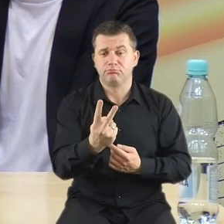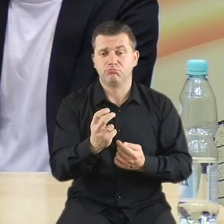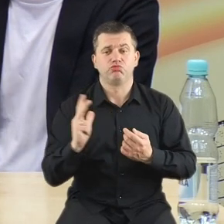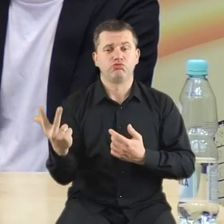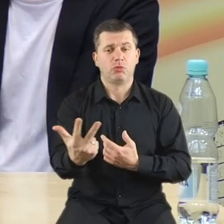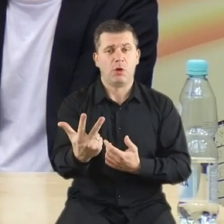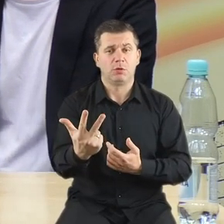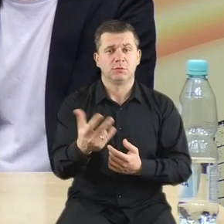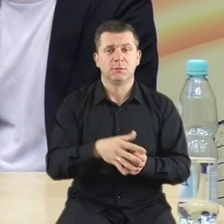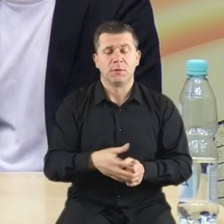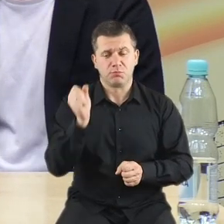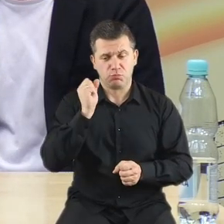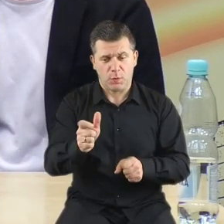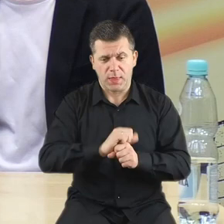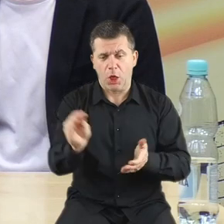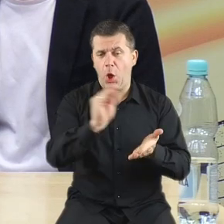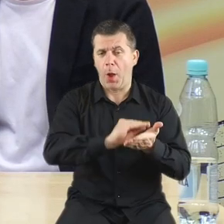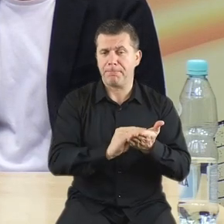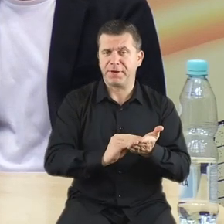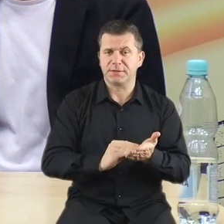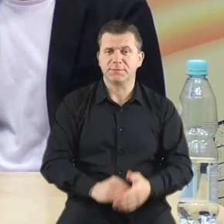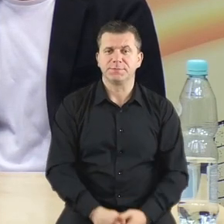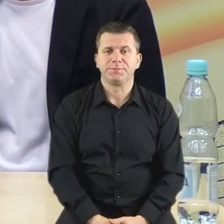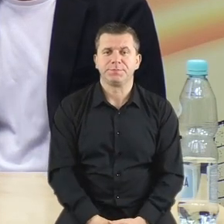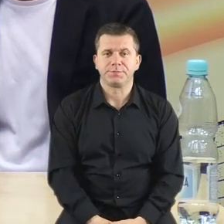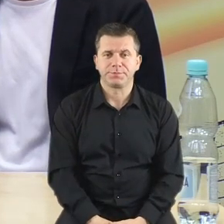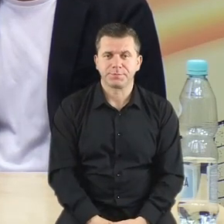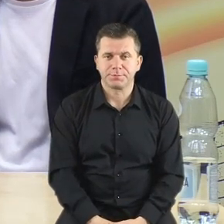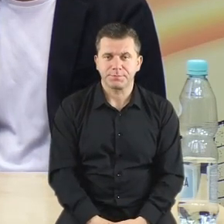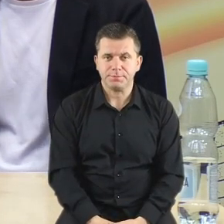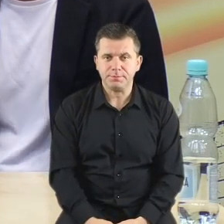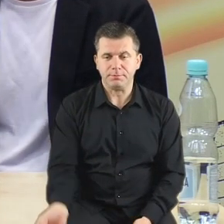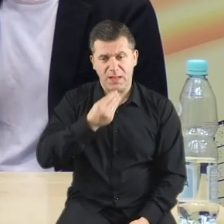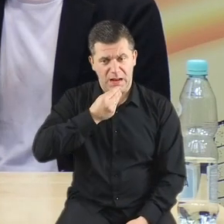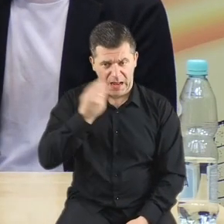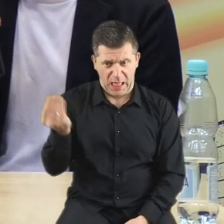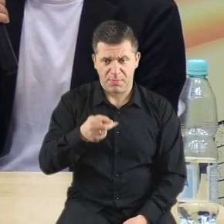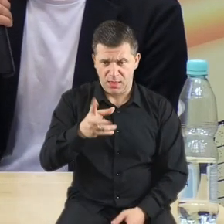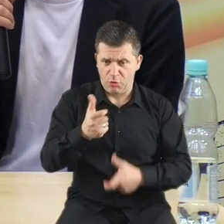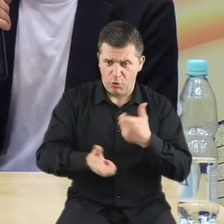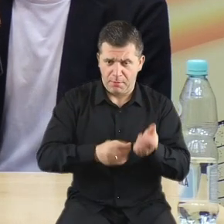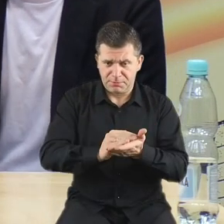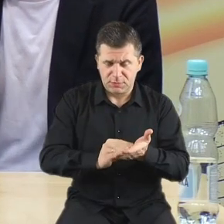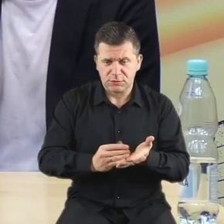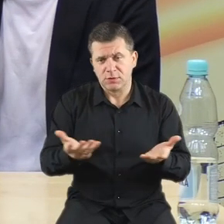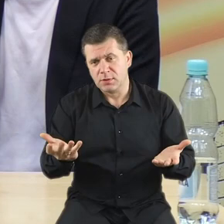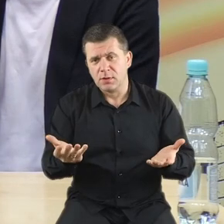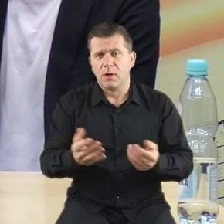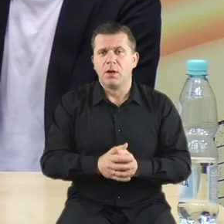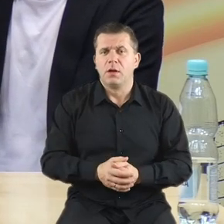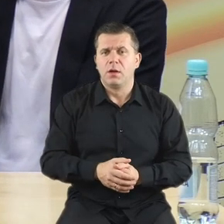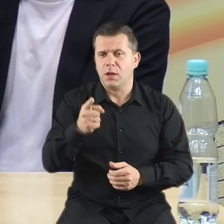tak. Pojawiają się opisy. I czy lepiej się panu tak pisało, czy też po prostu tak tego uznał